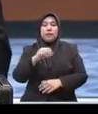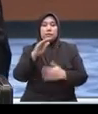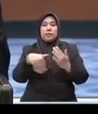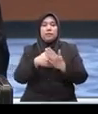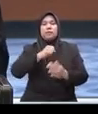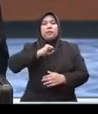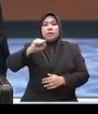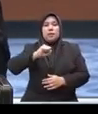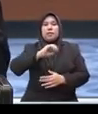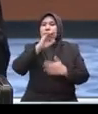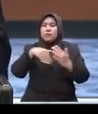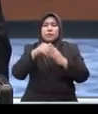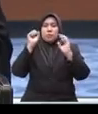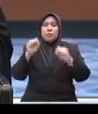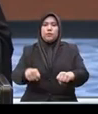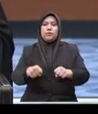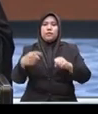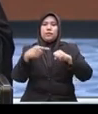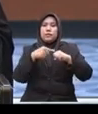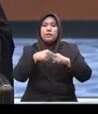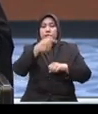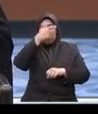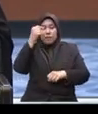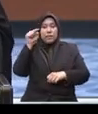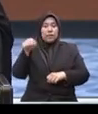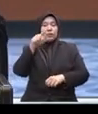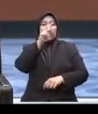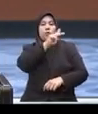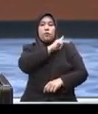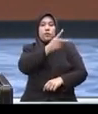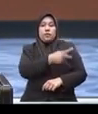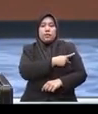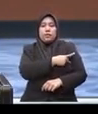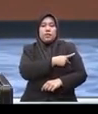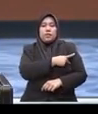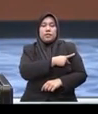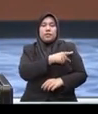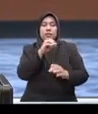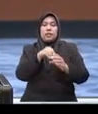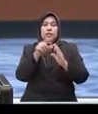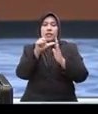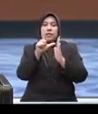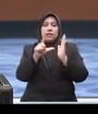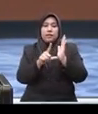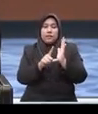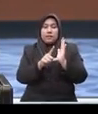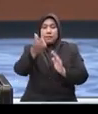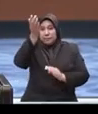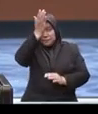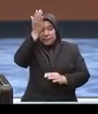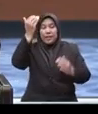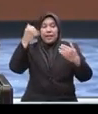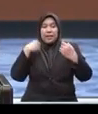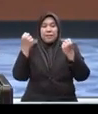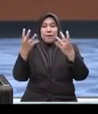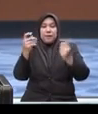pasti dia coba saya sebut tadi dalam pelembagaan yang dipecahan agung ada dua kekuasaan